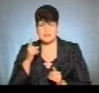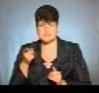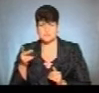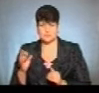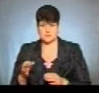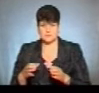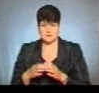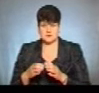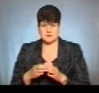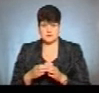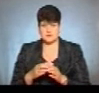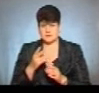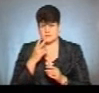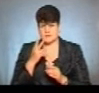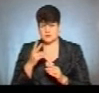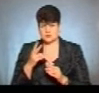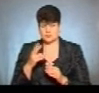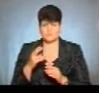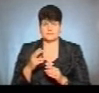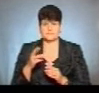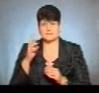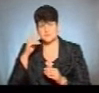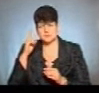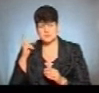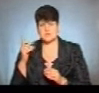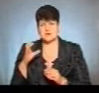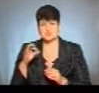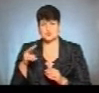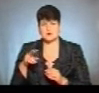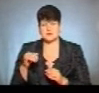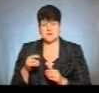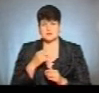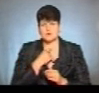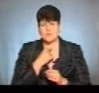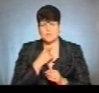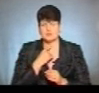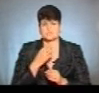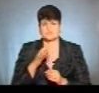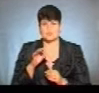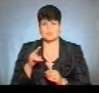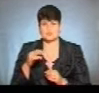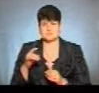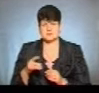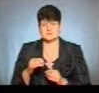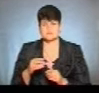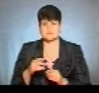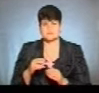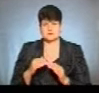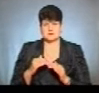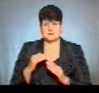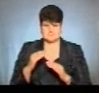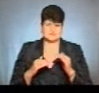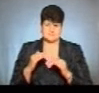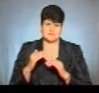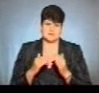і рухається також «Батьківщина», «Солідарність», «Голос» і «Опозиційна платформа «За життя». Тобто, в принципі, невеличкі зміни